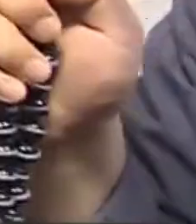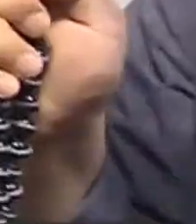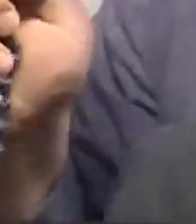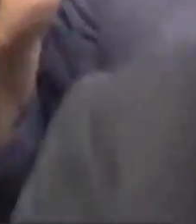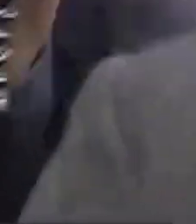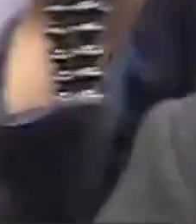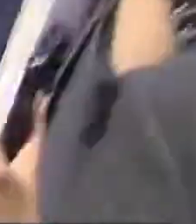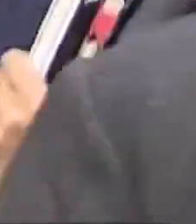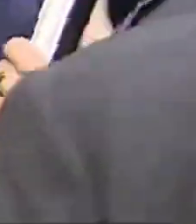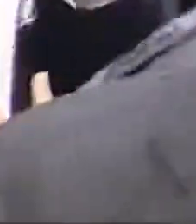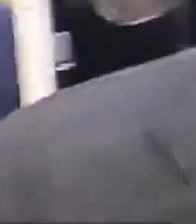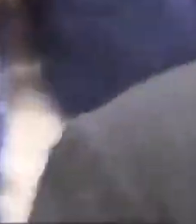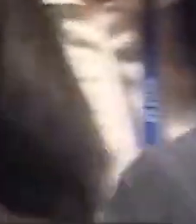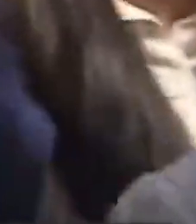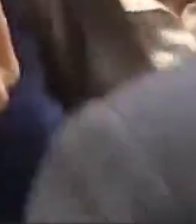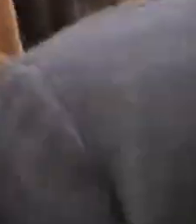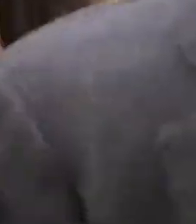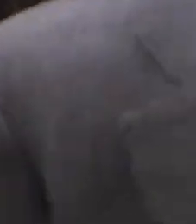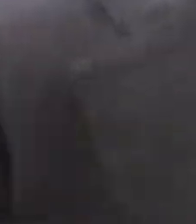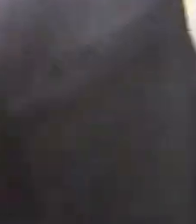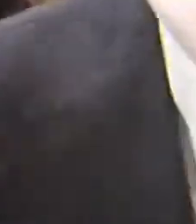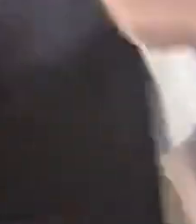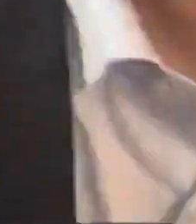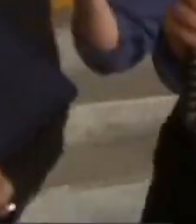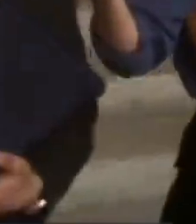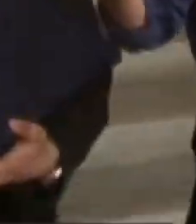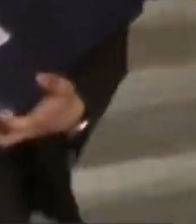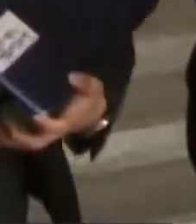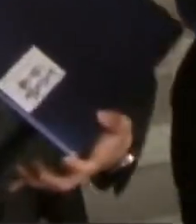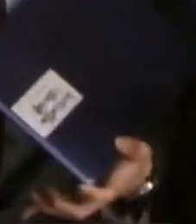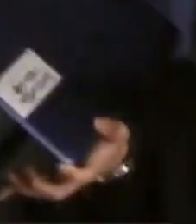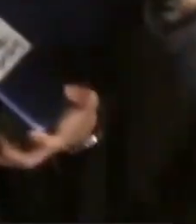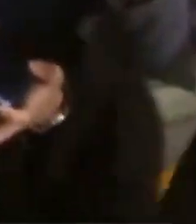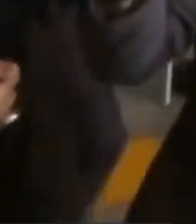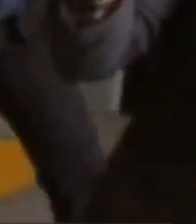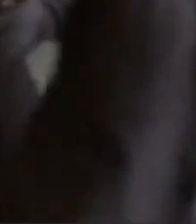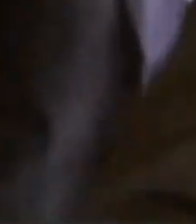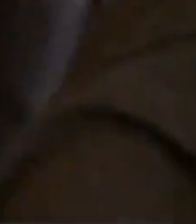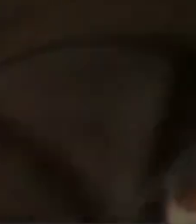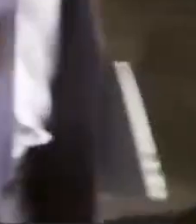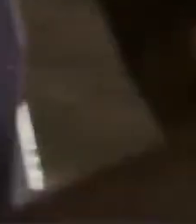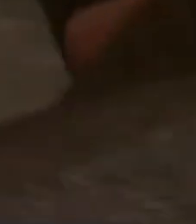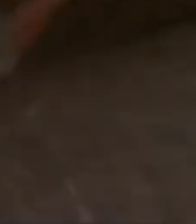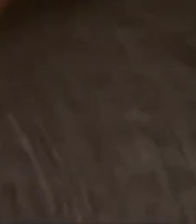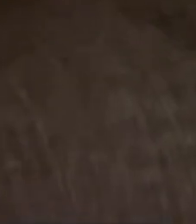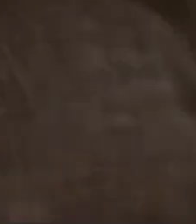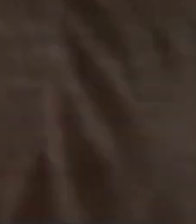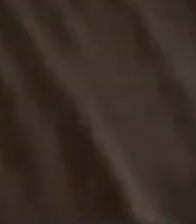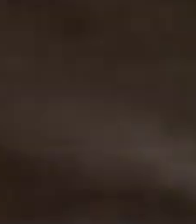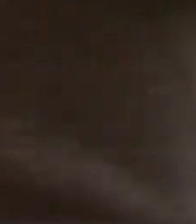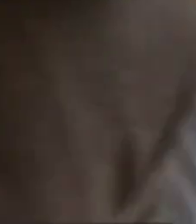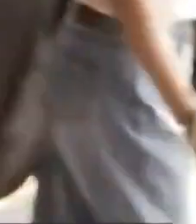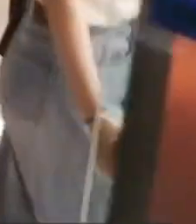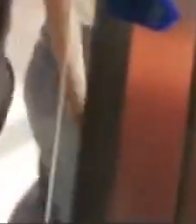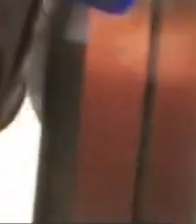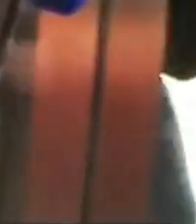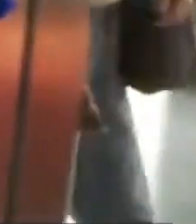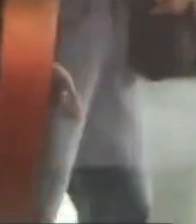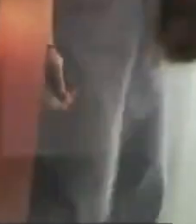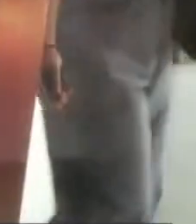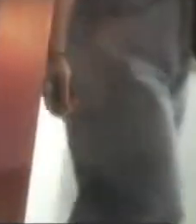없어요. 비상징계 관련 논의도 더 이상 없었어요. 국정원장 이걸 계속 처리해야 된다 이렇게 얘기하는 것도 공통 개인